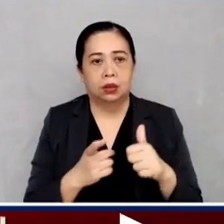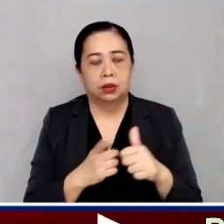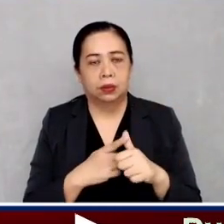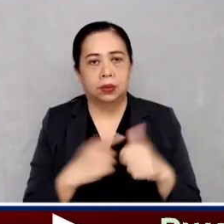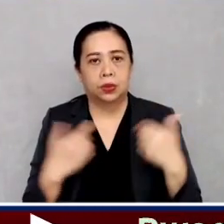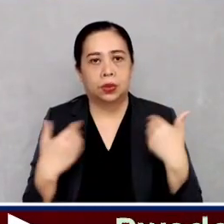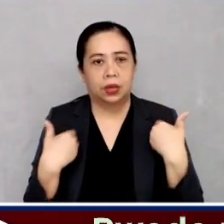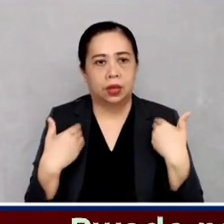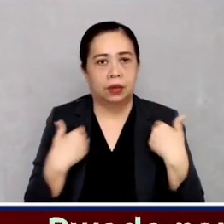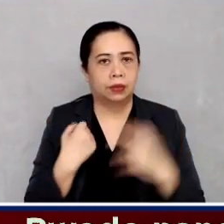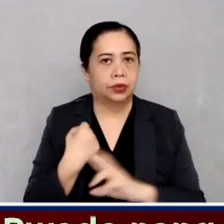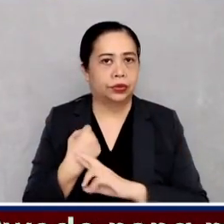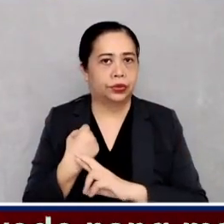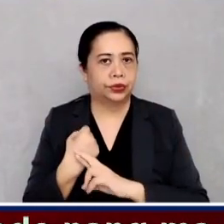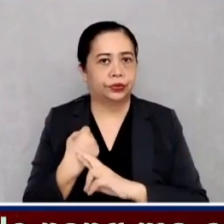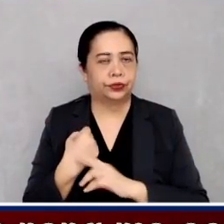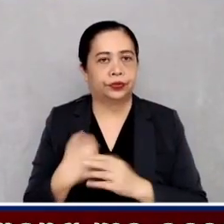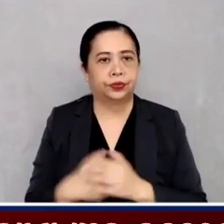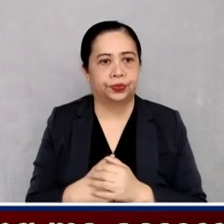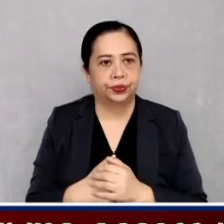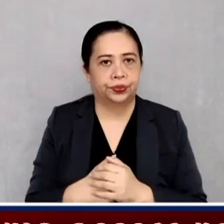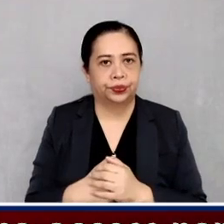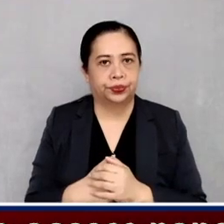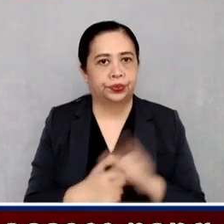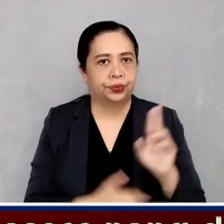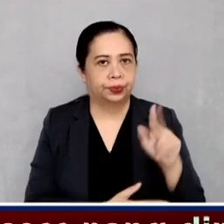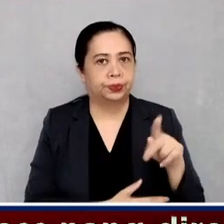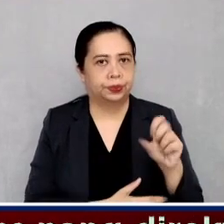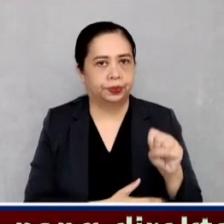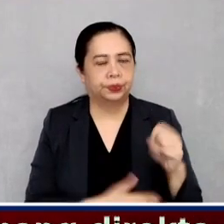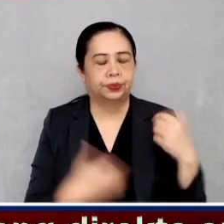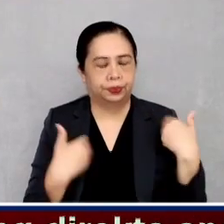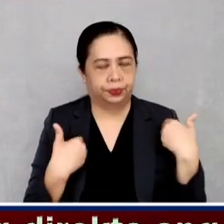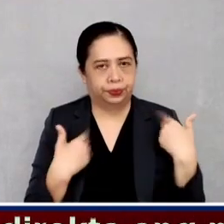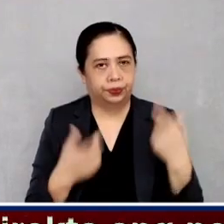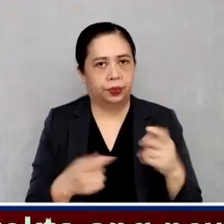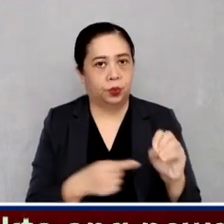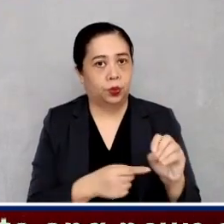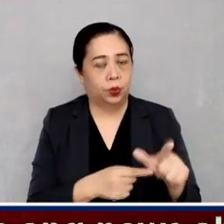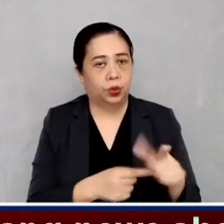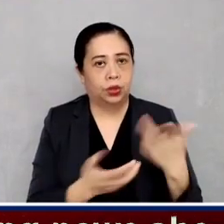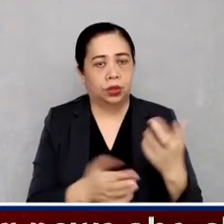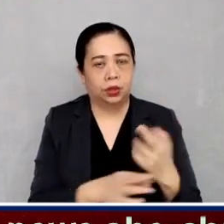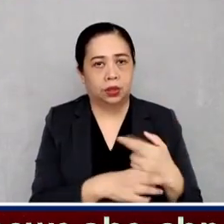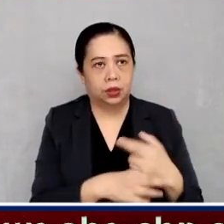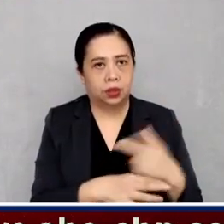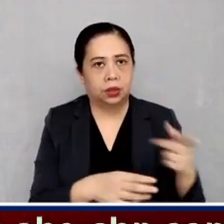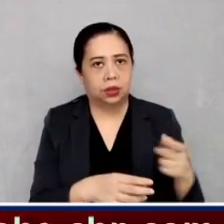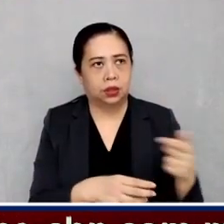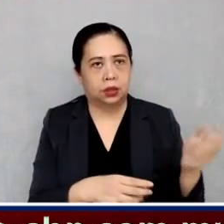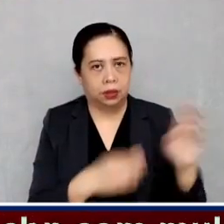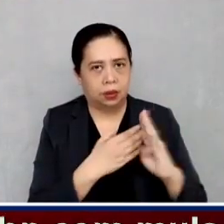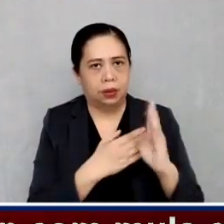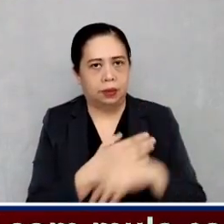tayong reserve na UPS. Besides yung original maintenance provider, ho, na ibalik na